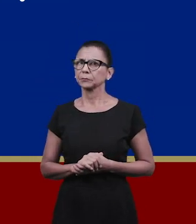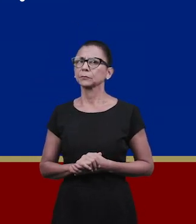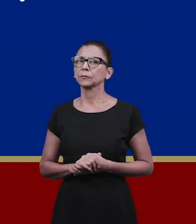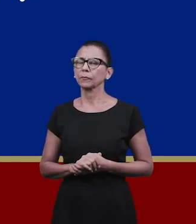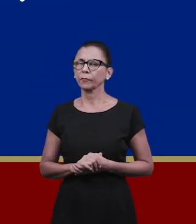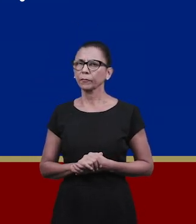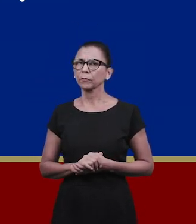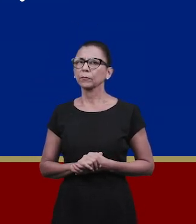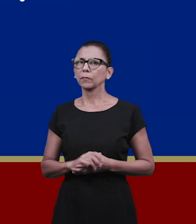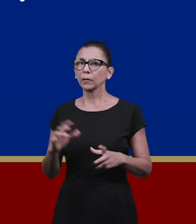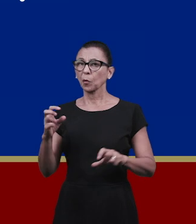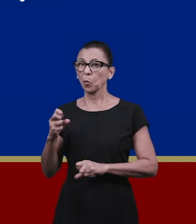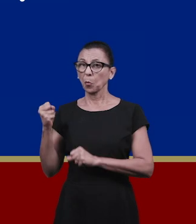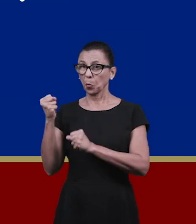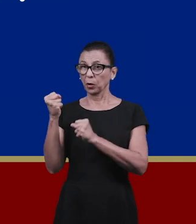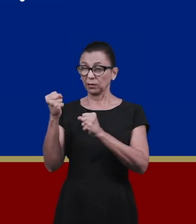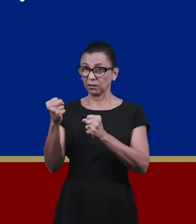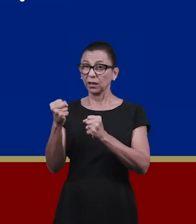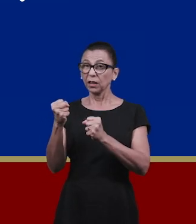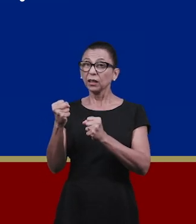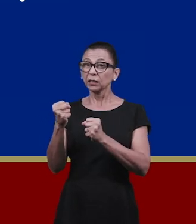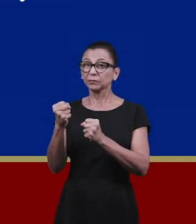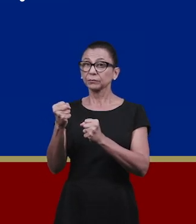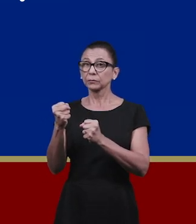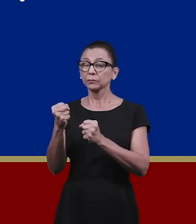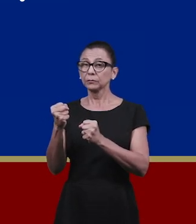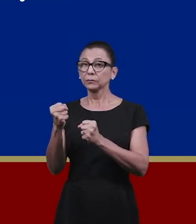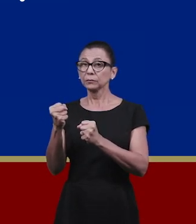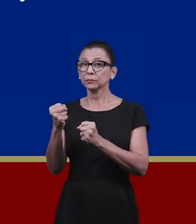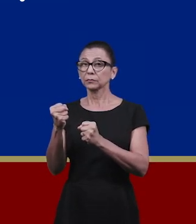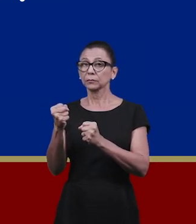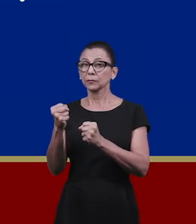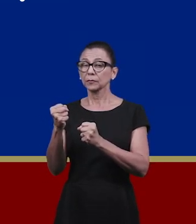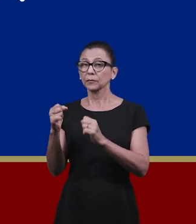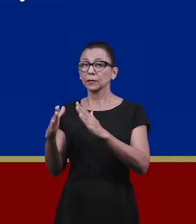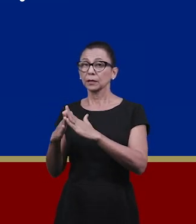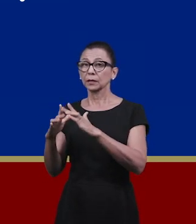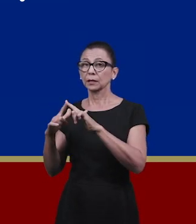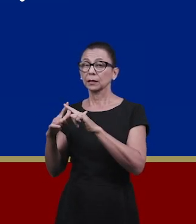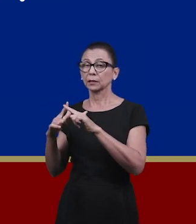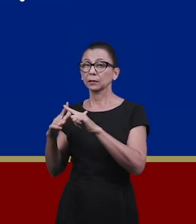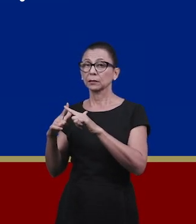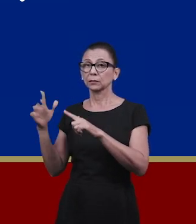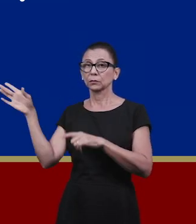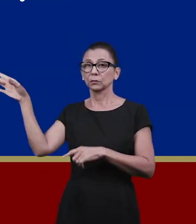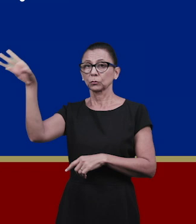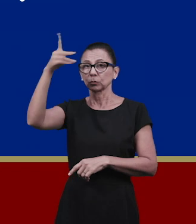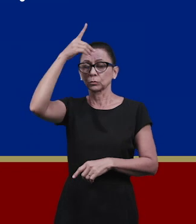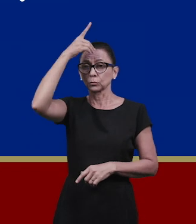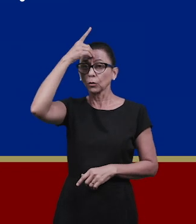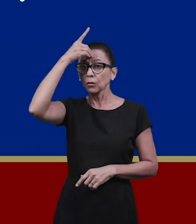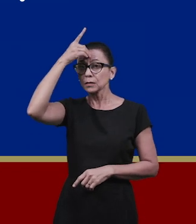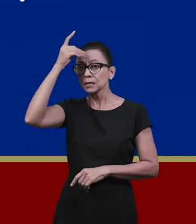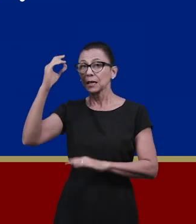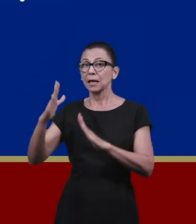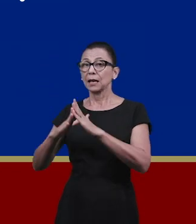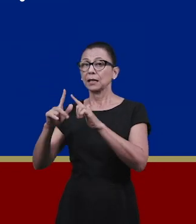Ce pouvoir revêtit et fortifie une Église qui est dirigée par le Saint-Esprit